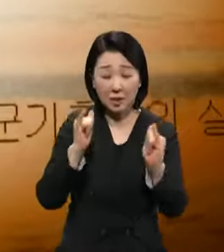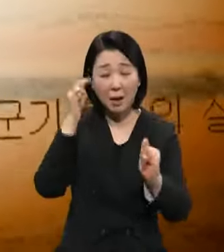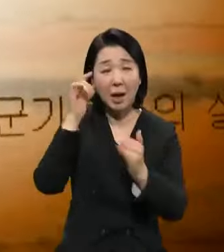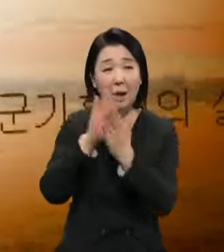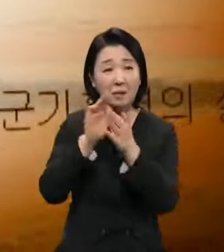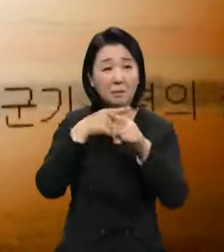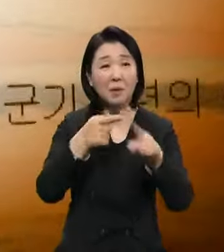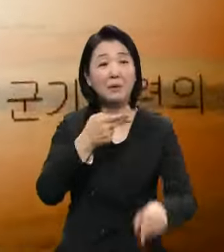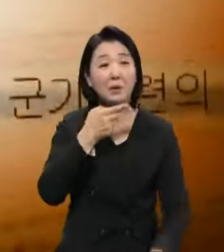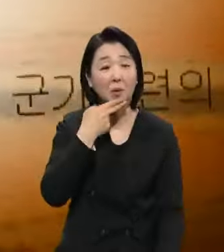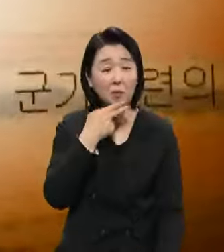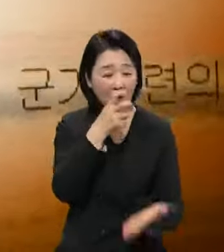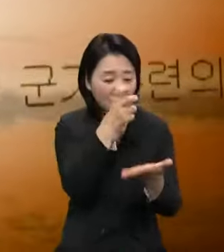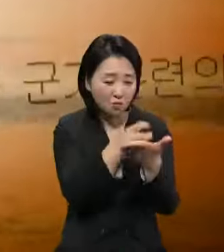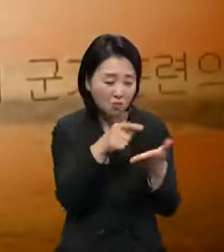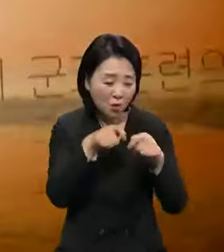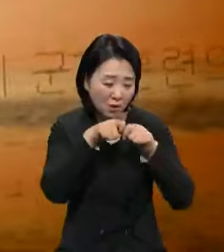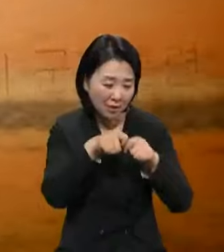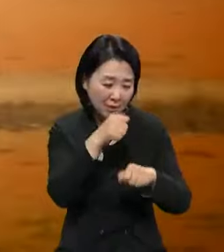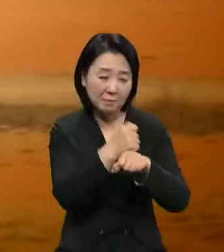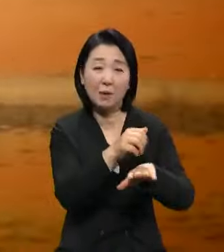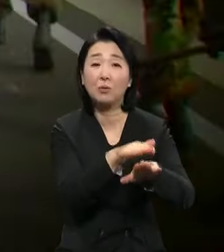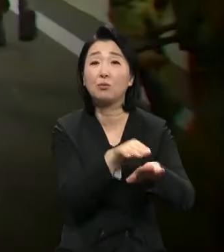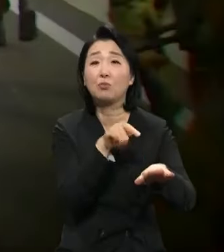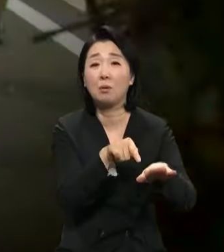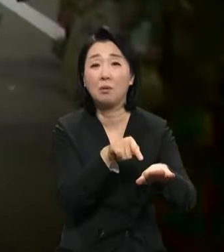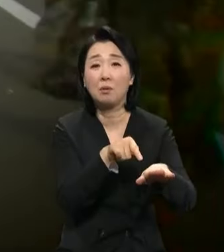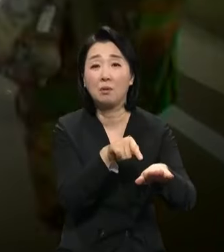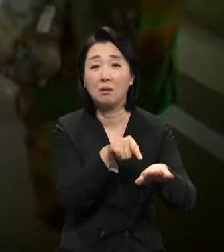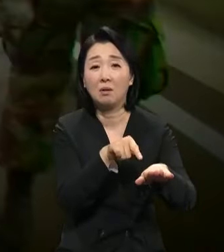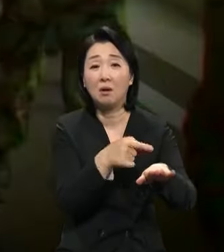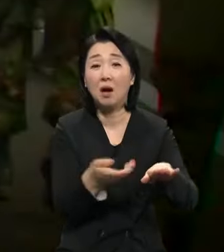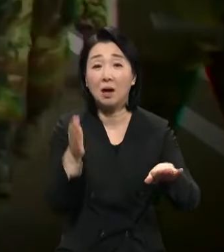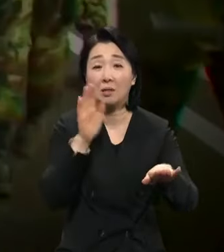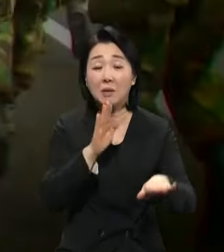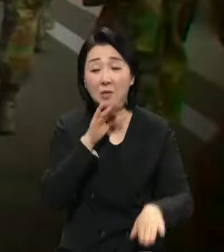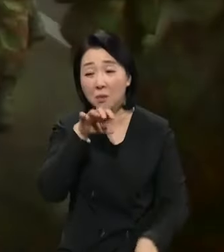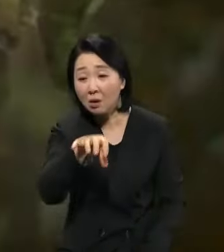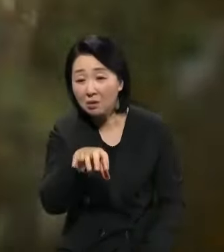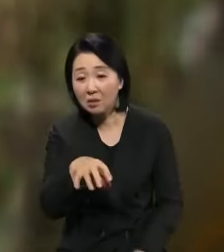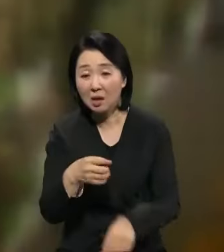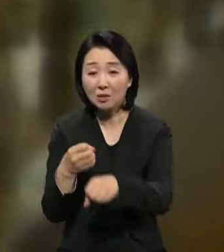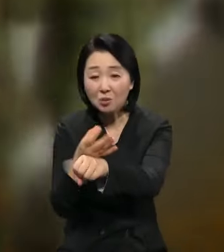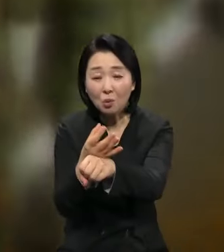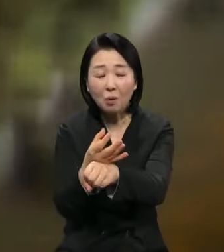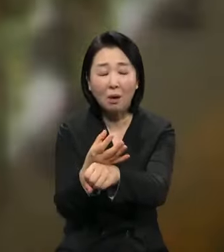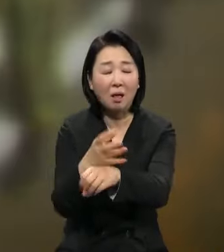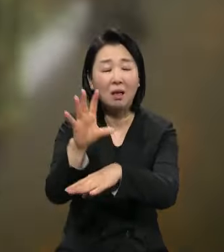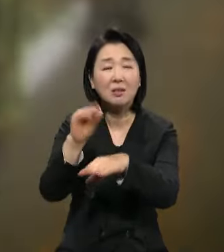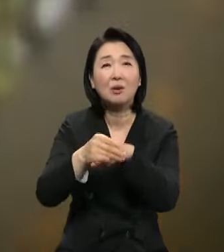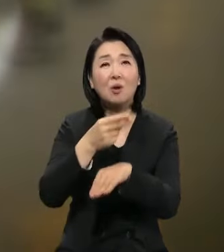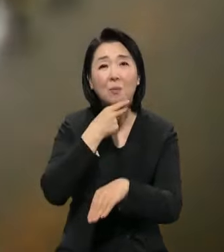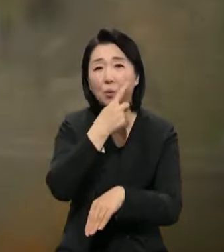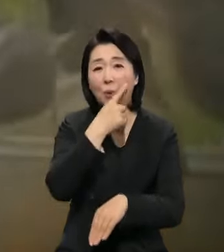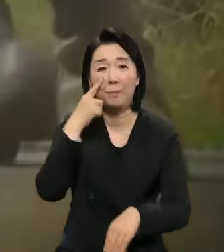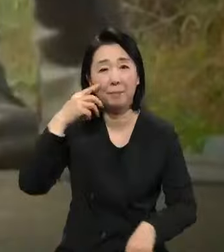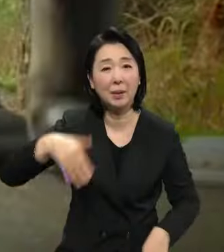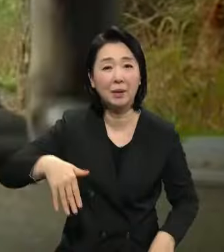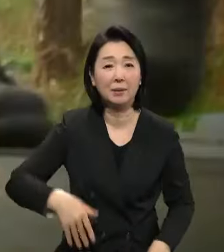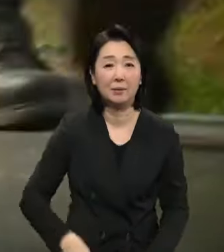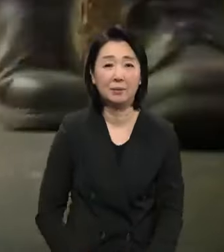들어가지 않도록 규정을 자세히 만들어 두고도 정작 현장에 제대로 적용되는지는 확인하지 못한